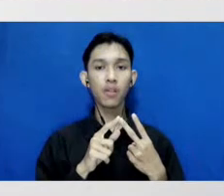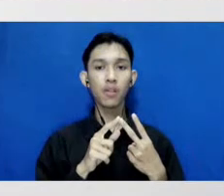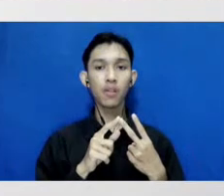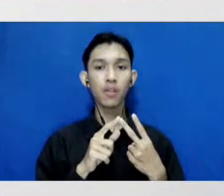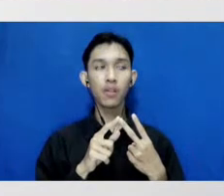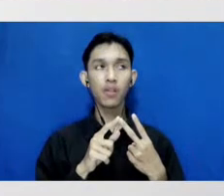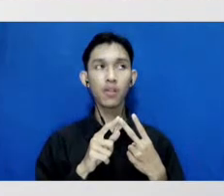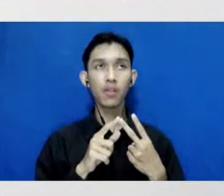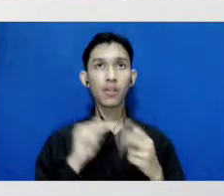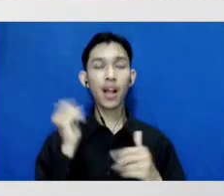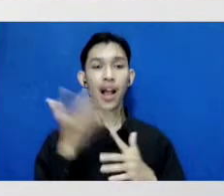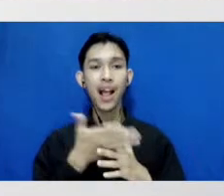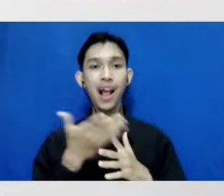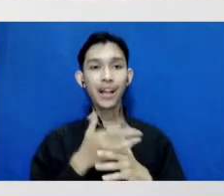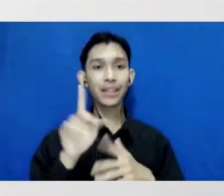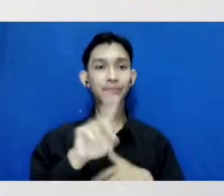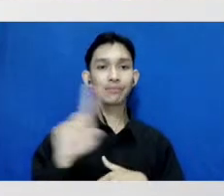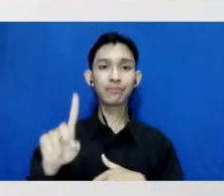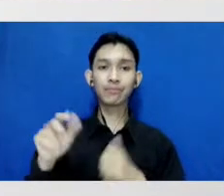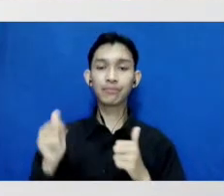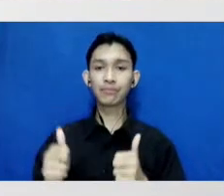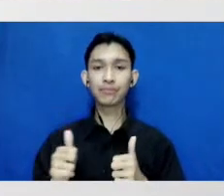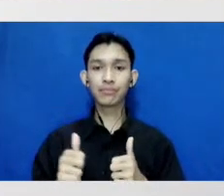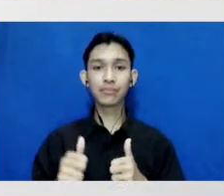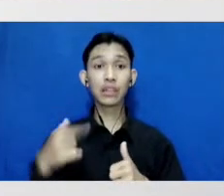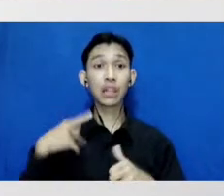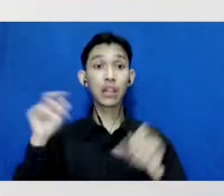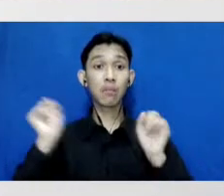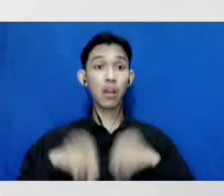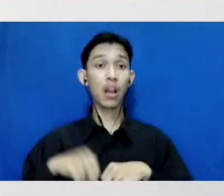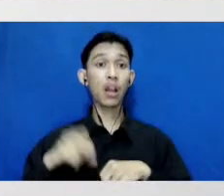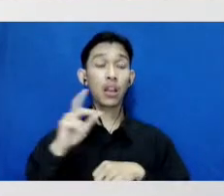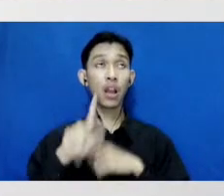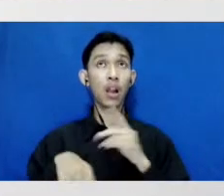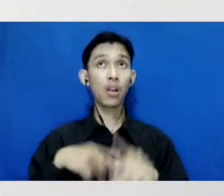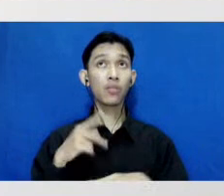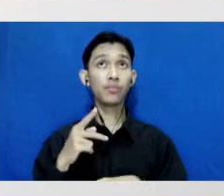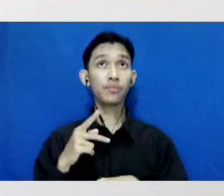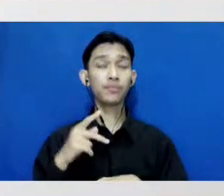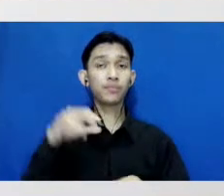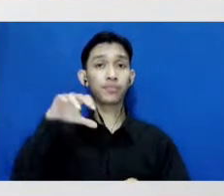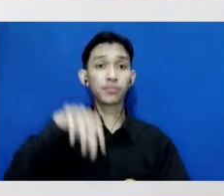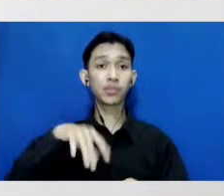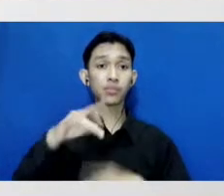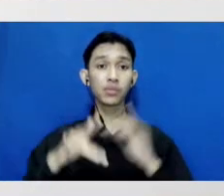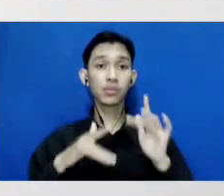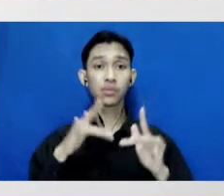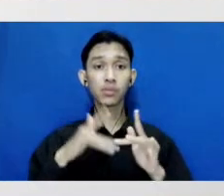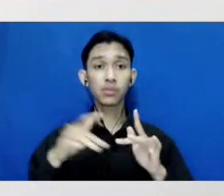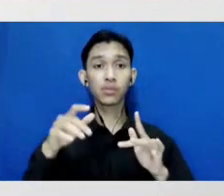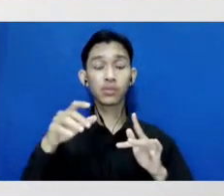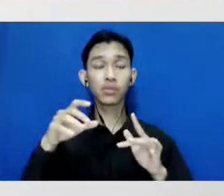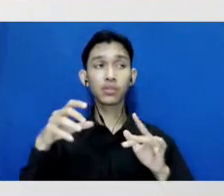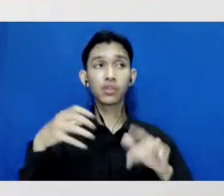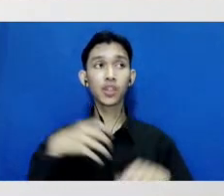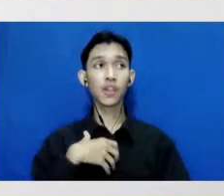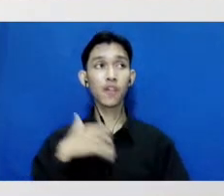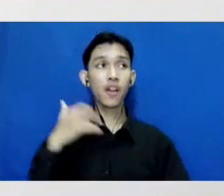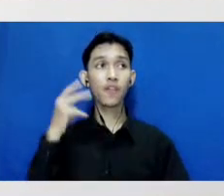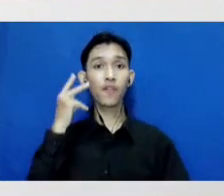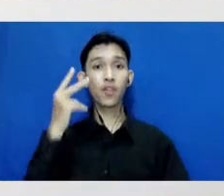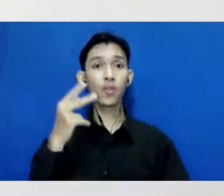bisa diakses dari mana saja. Kita bisa sepakat bahwa ruang cyber itu bersifat virtual dan